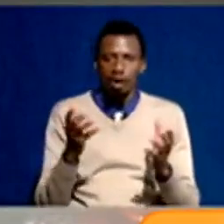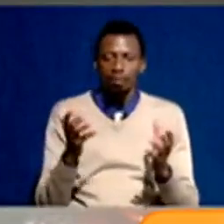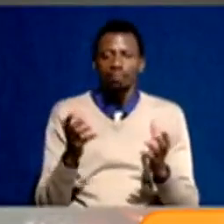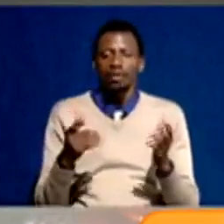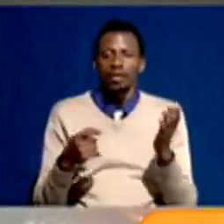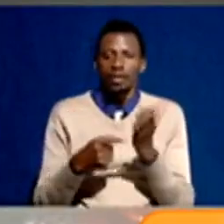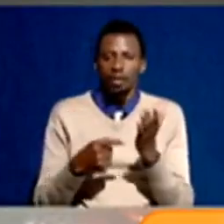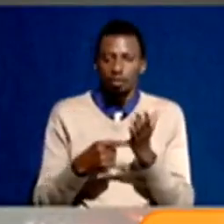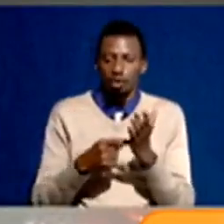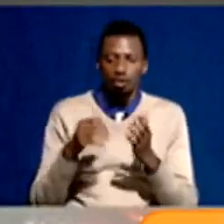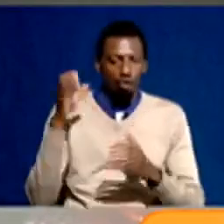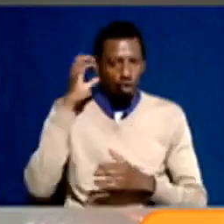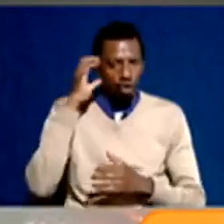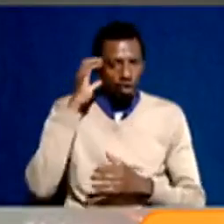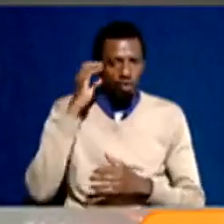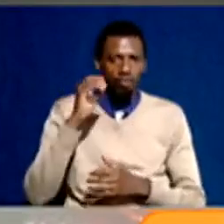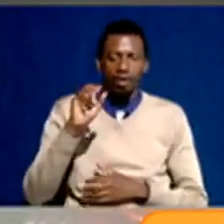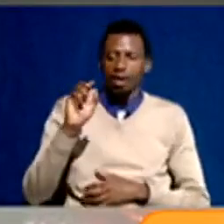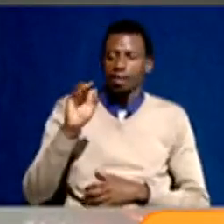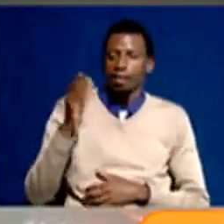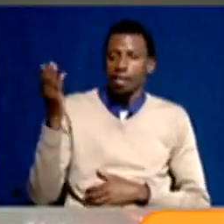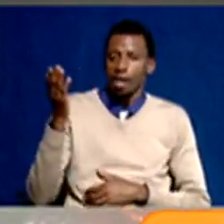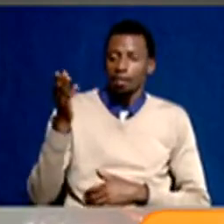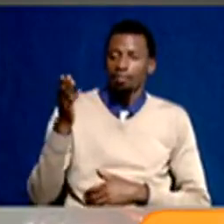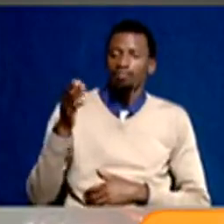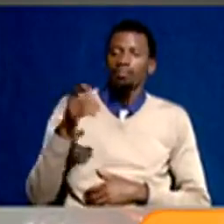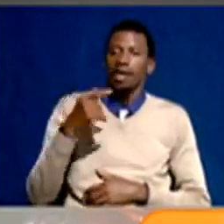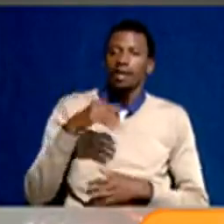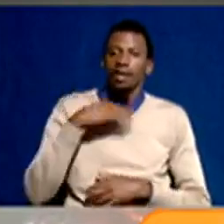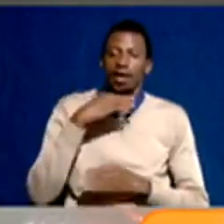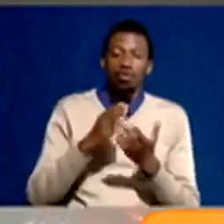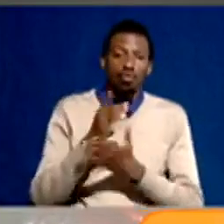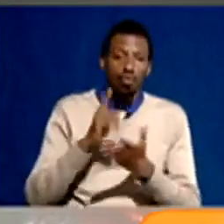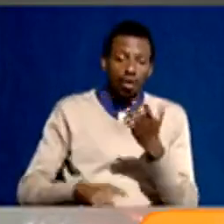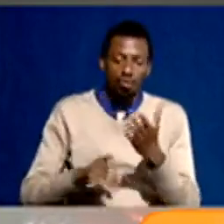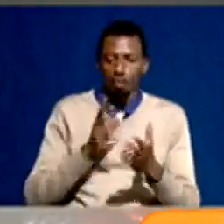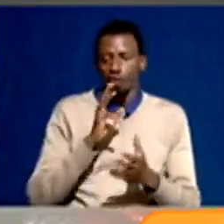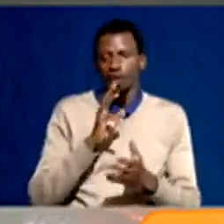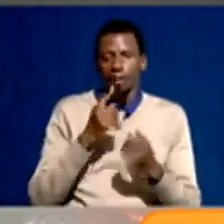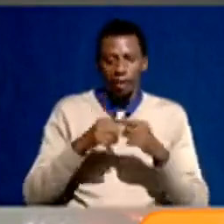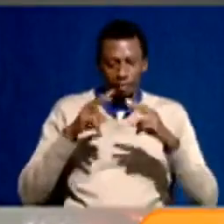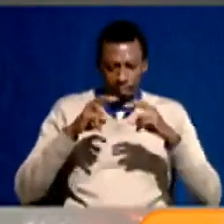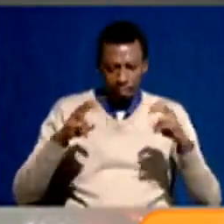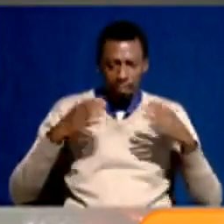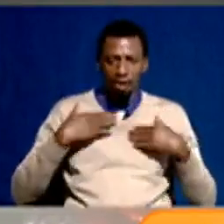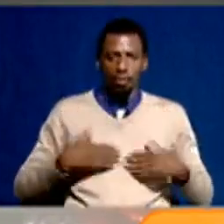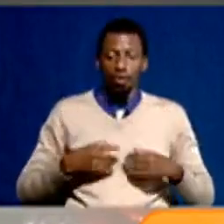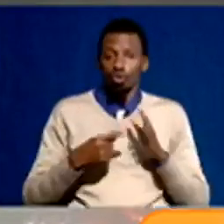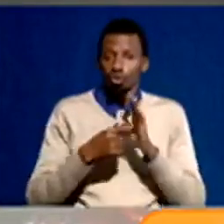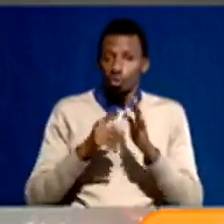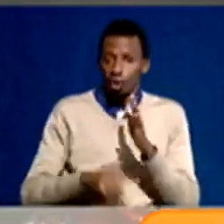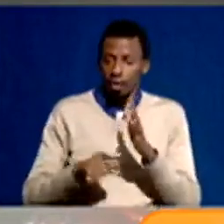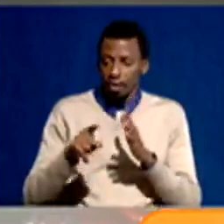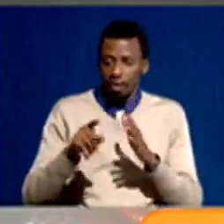mafunzo ya ubaharia bandarini, alidaiwa kufa maji. Hata hivyo, uchunguzi wa maiti unaonyesha kwamba alifariki